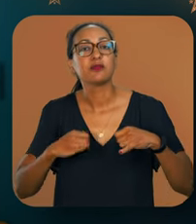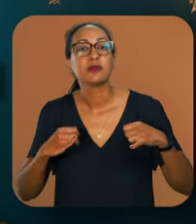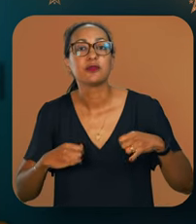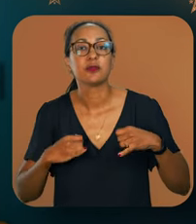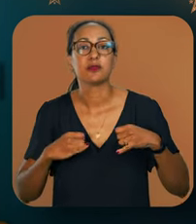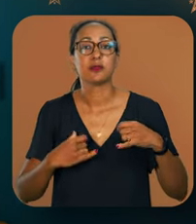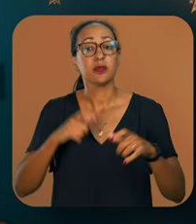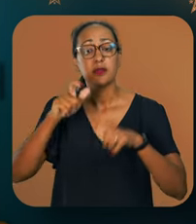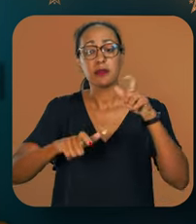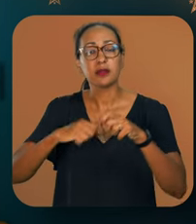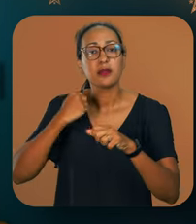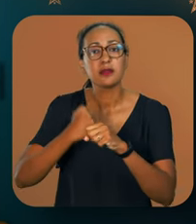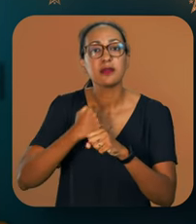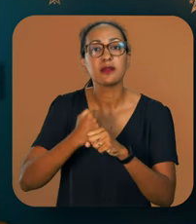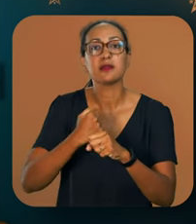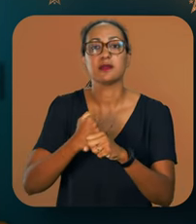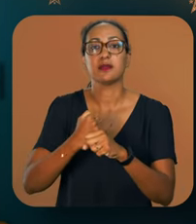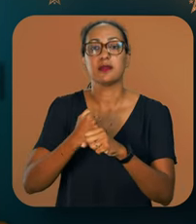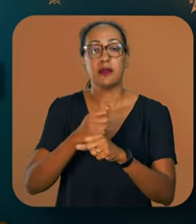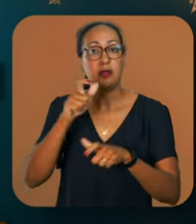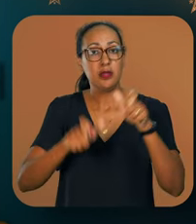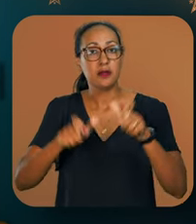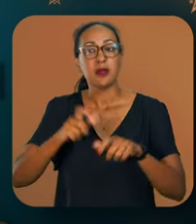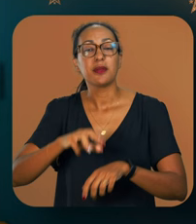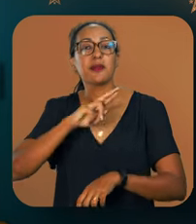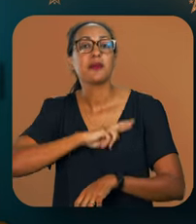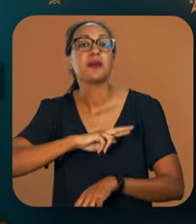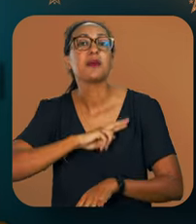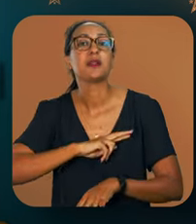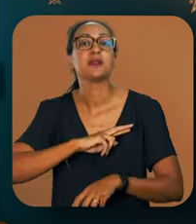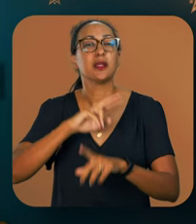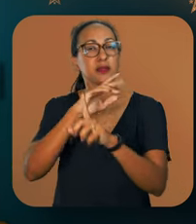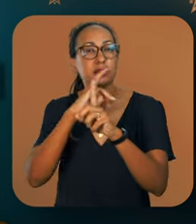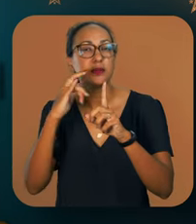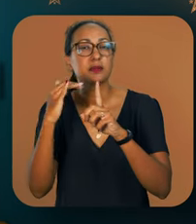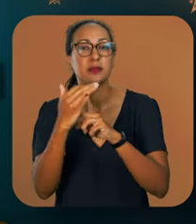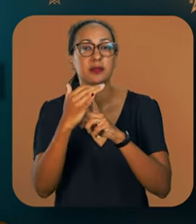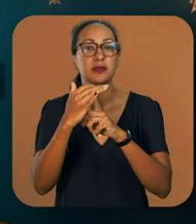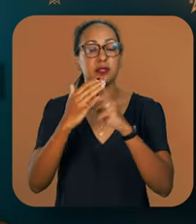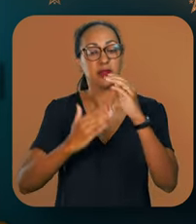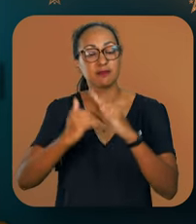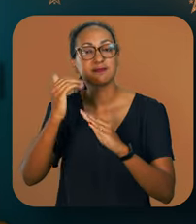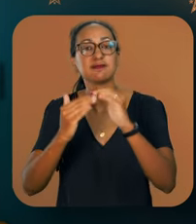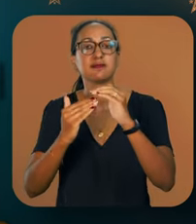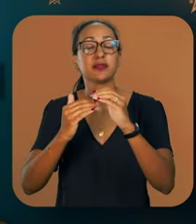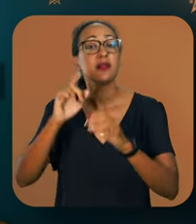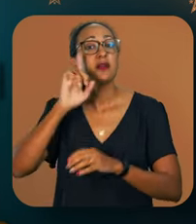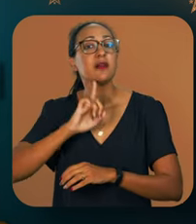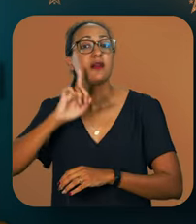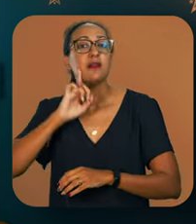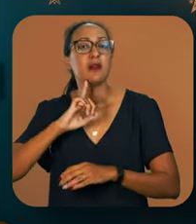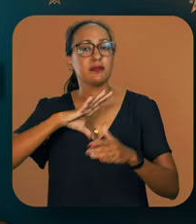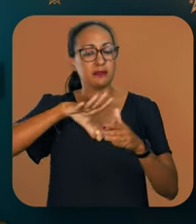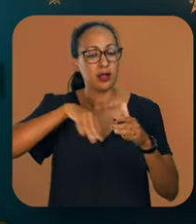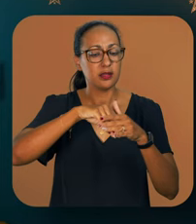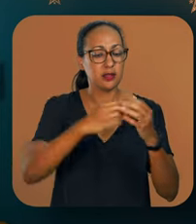des travailleurs acharnés des roetraités qui ont construit notre société des femmes qui ont contribué à son